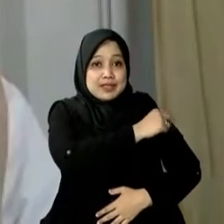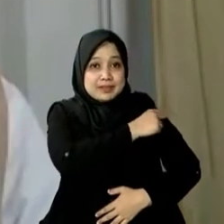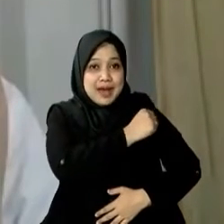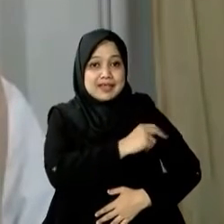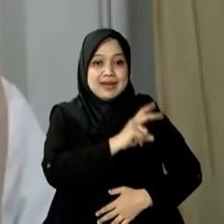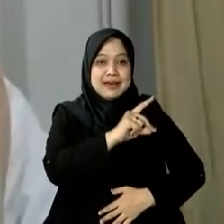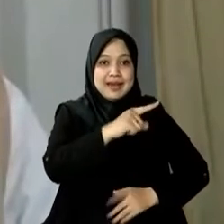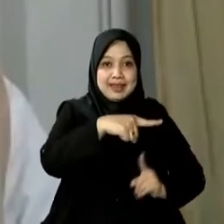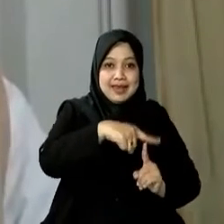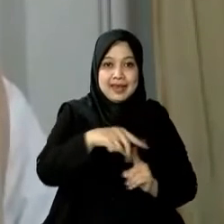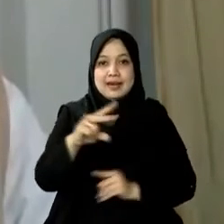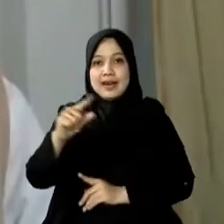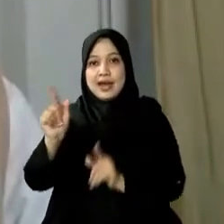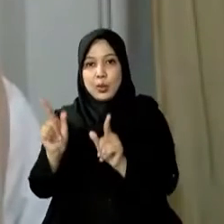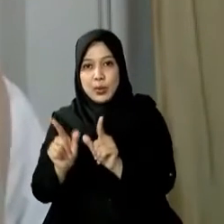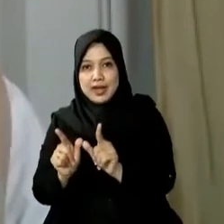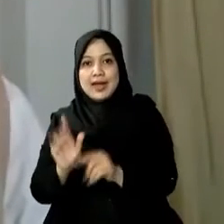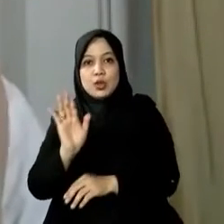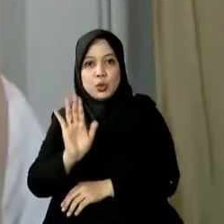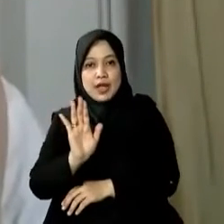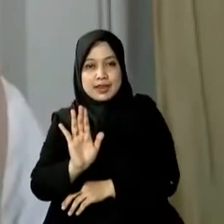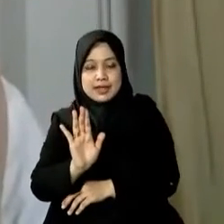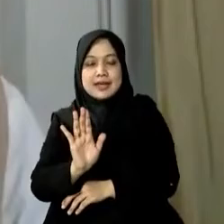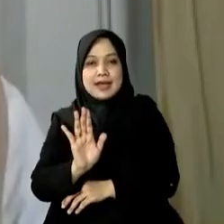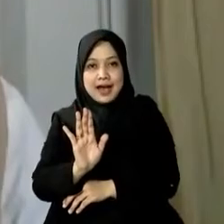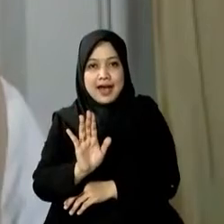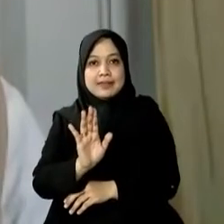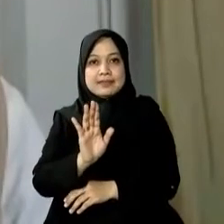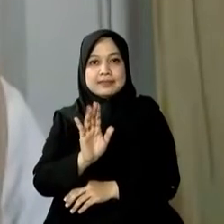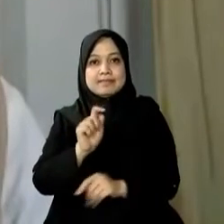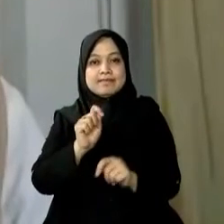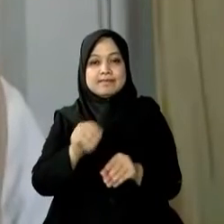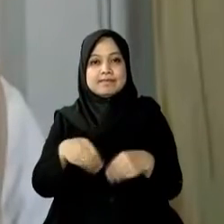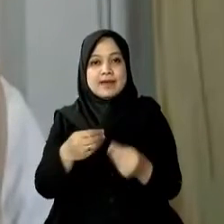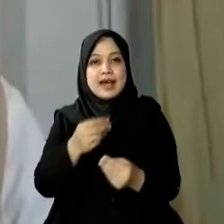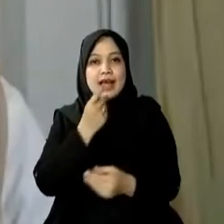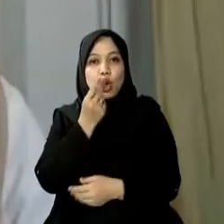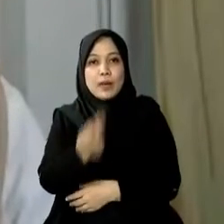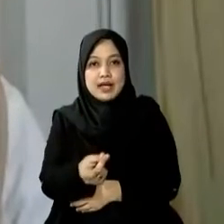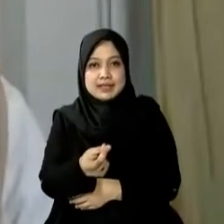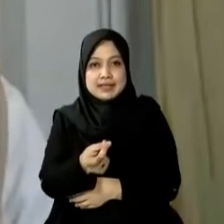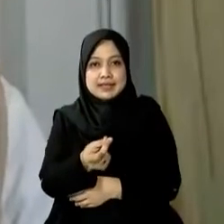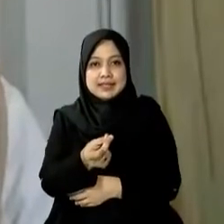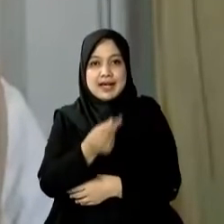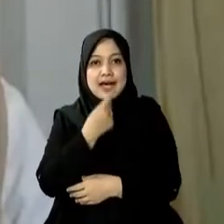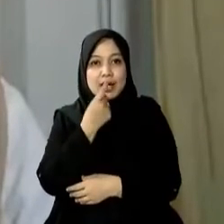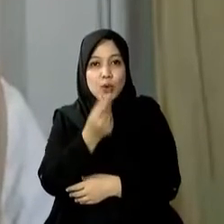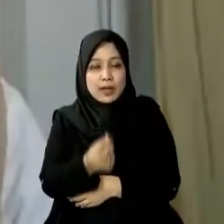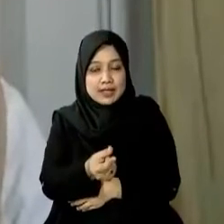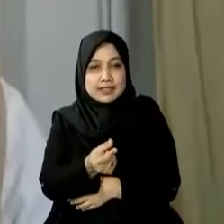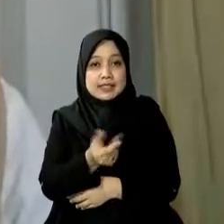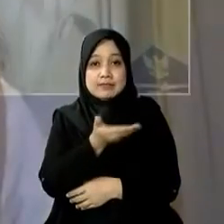atau RW ini adalah pihak yang akan memberikan rekomendasi atau referensi Apakah